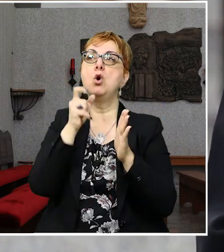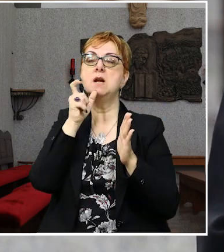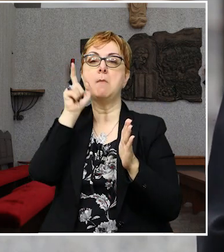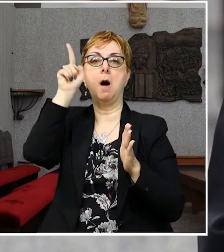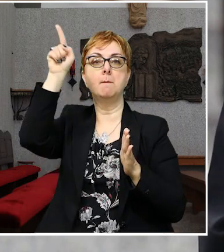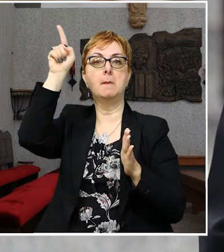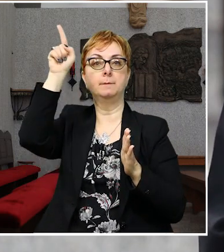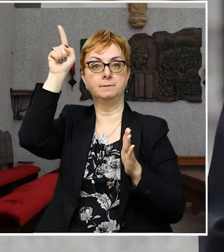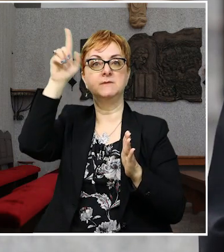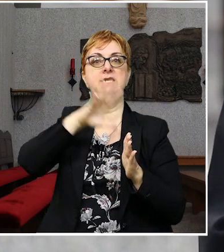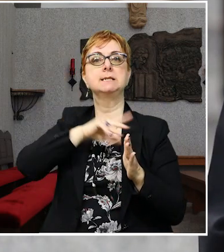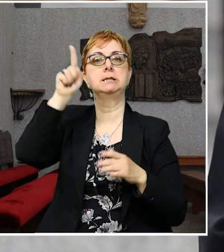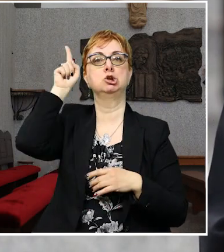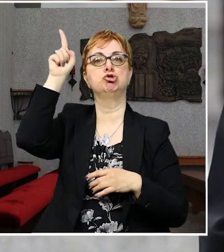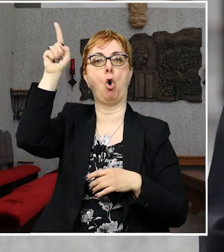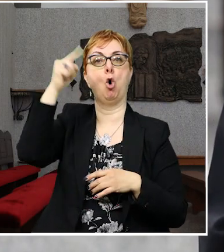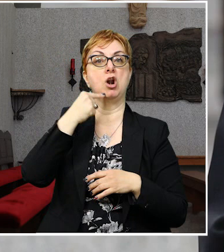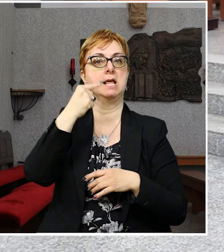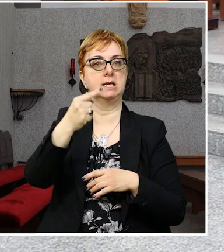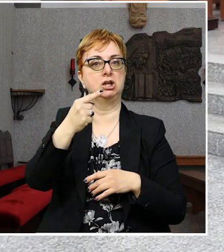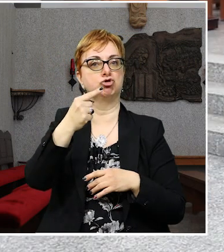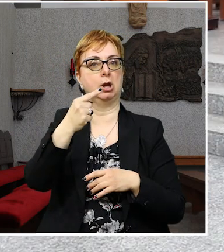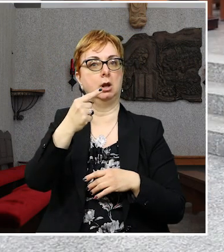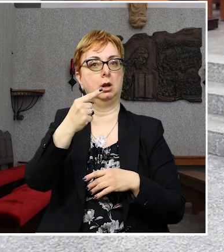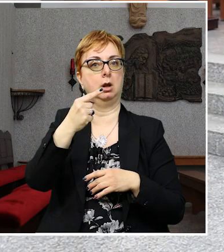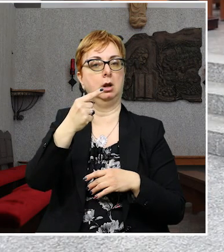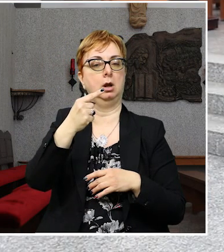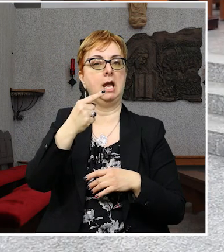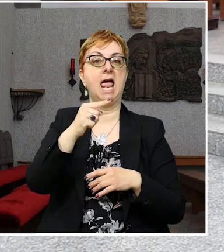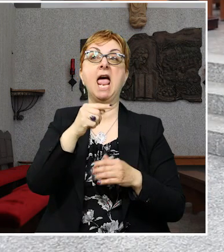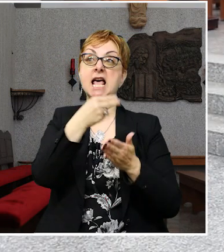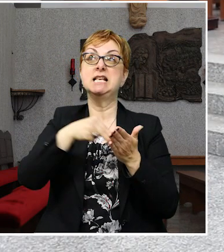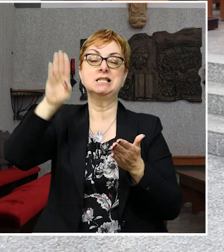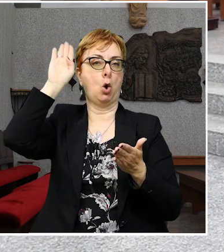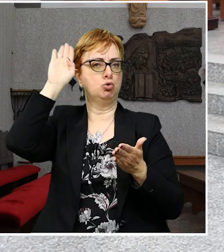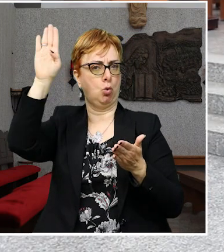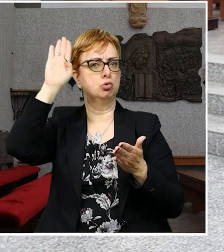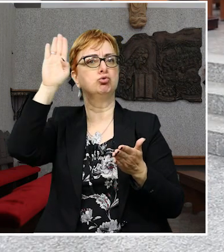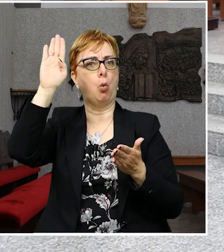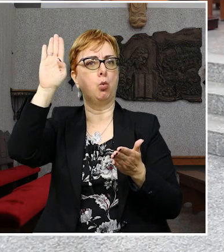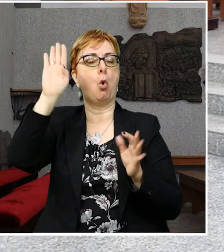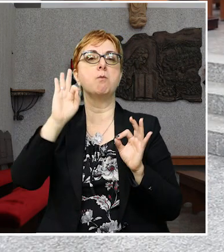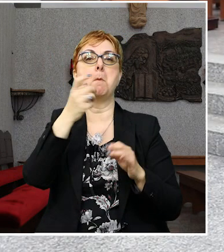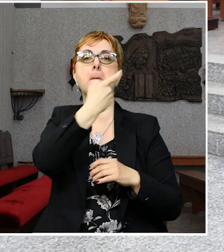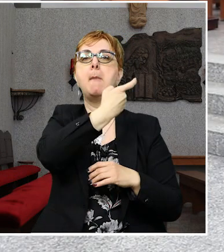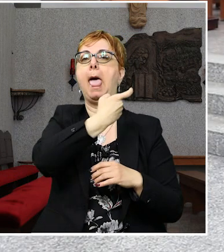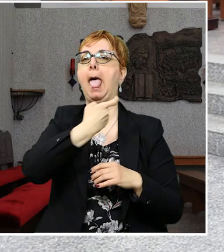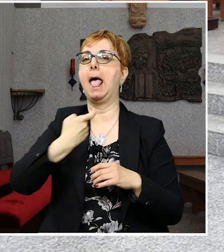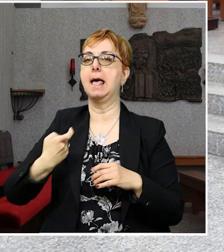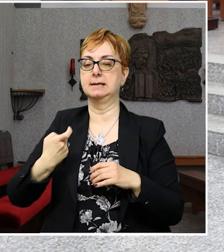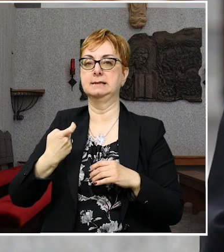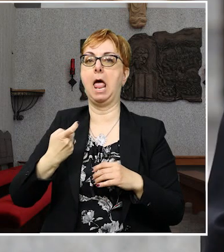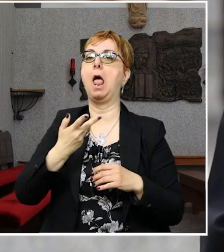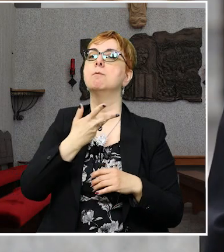la dirà sempre il Signore e il disegno del Signore sussiste per